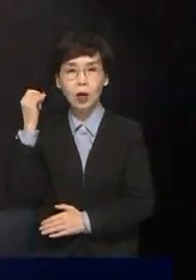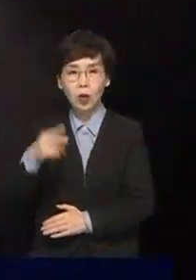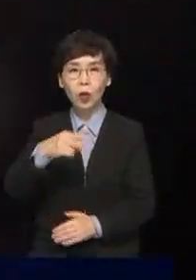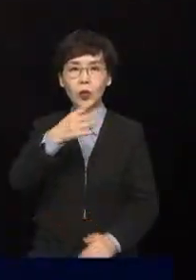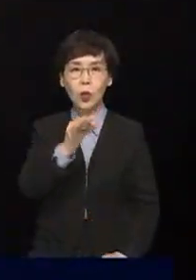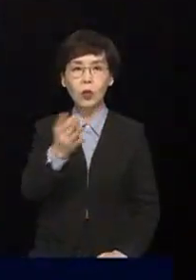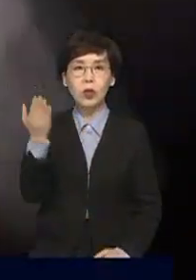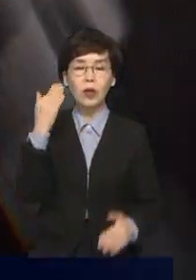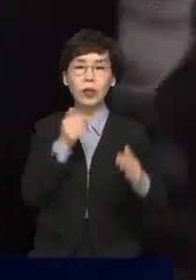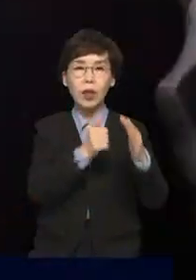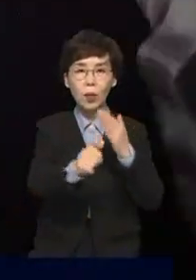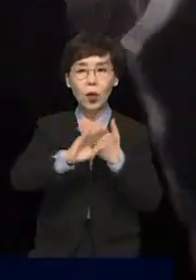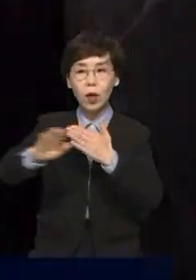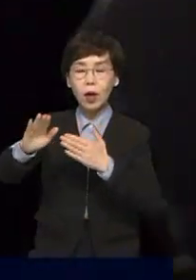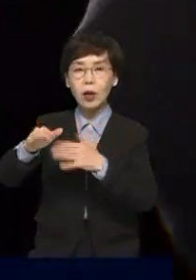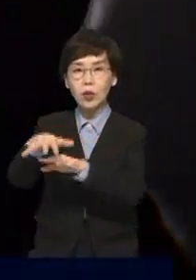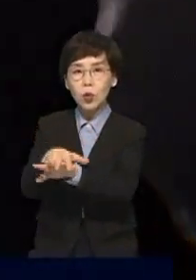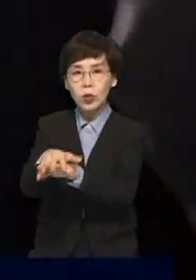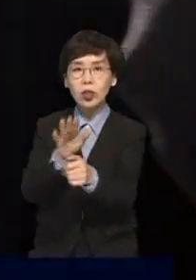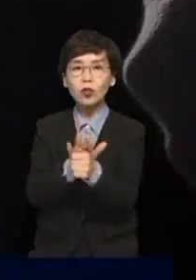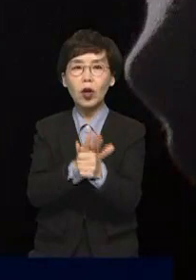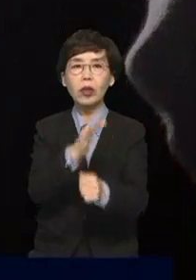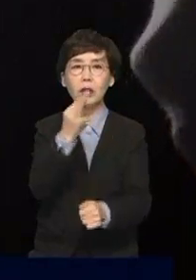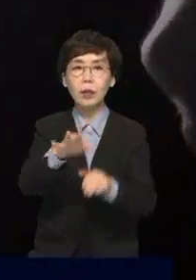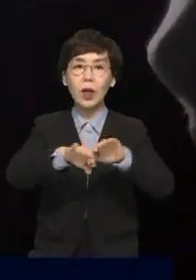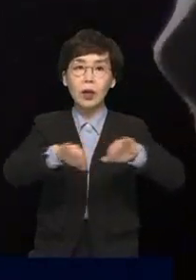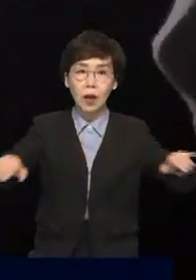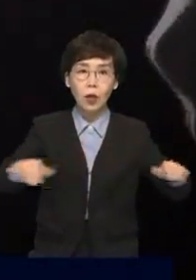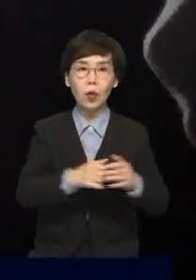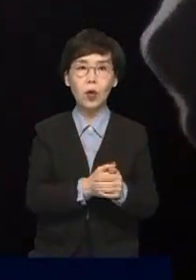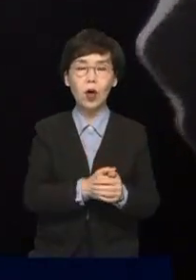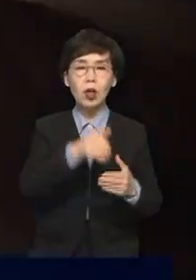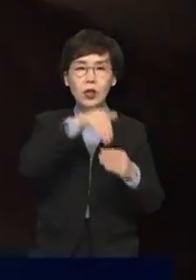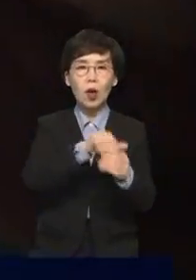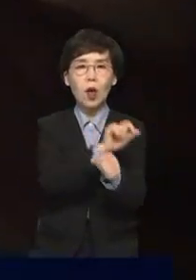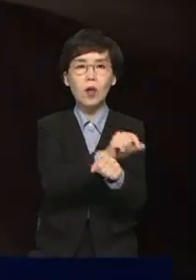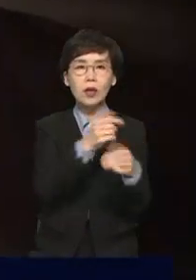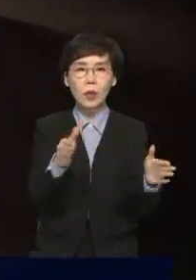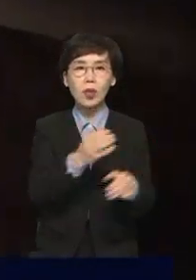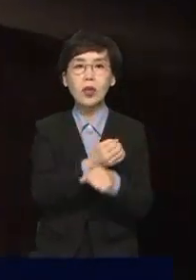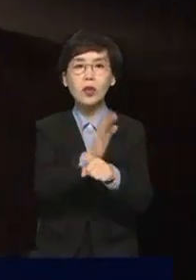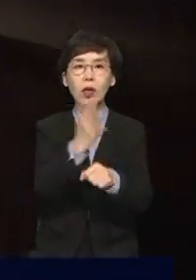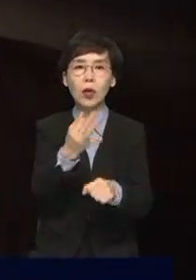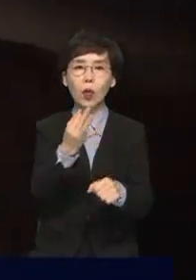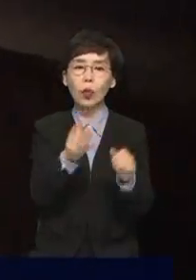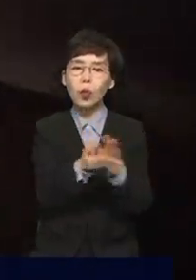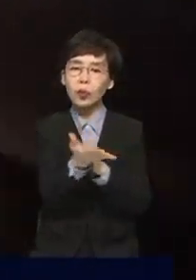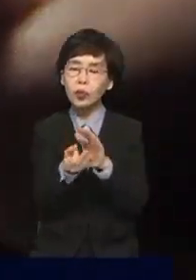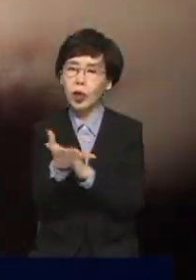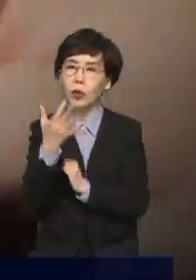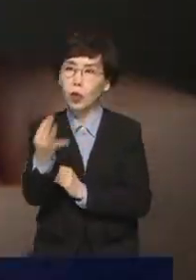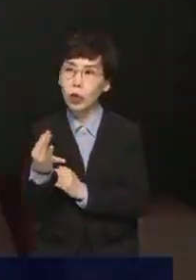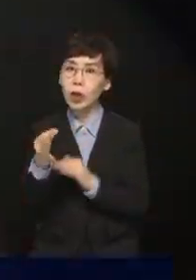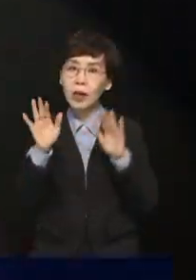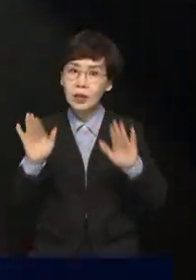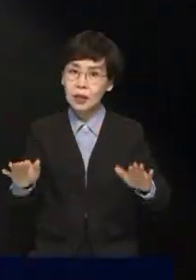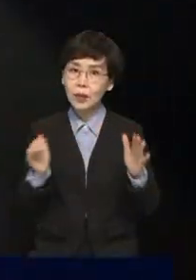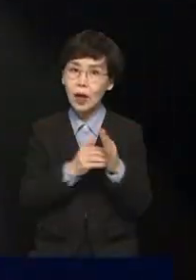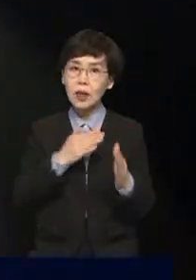전 대표 외곽 조직의 후원금 등이 별도로 경선 캠프로 들어가 금품 살포 금액이 기존에